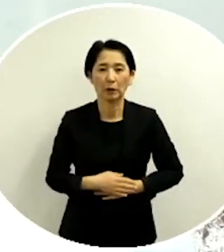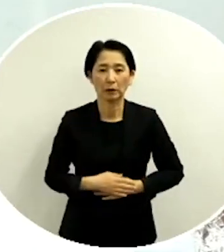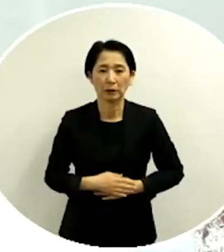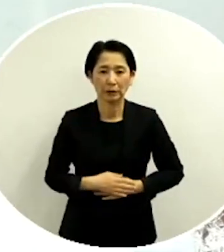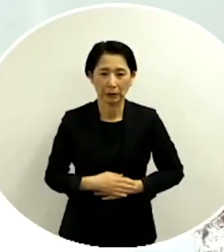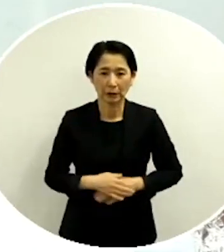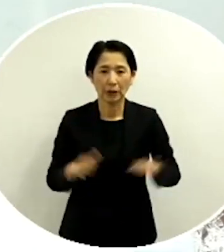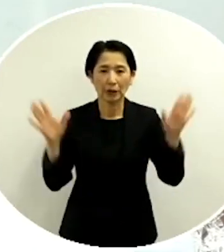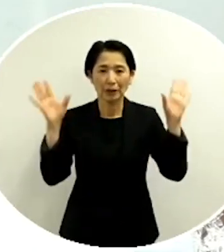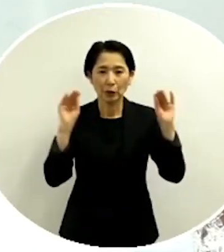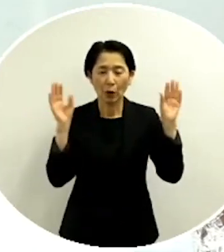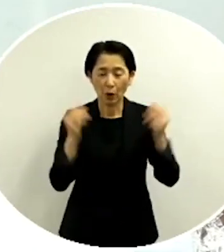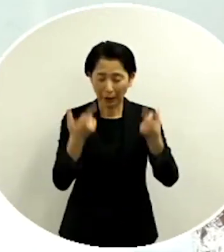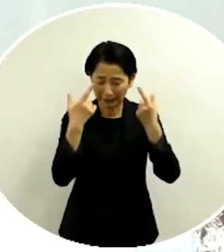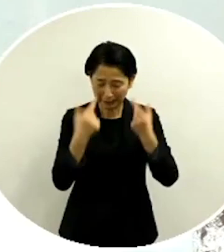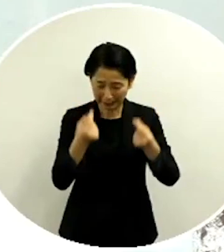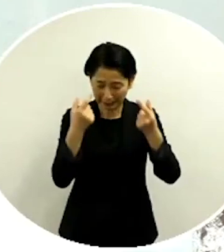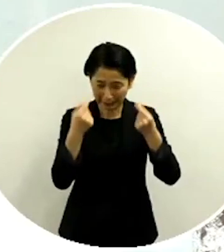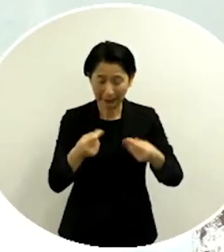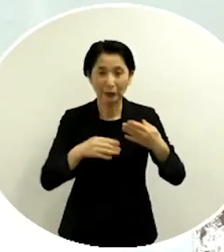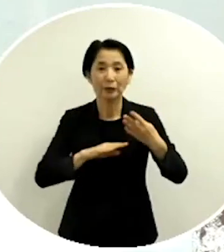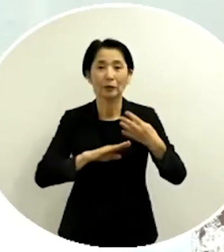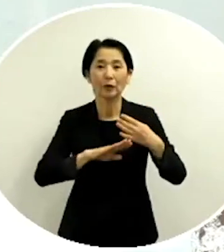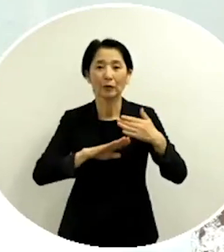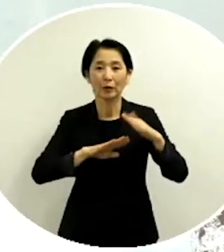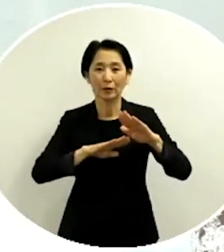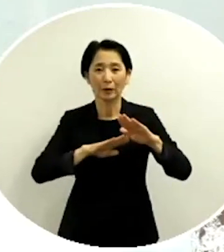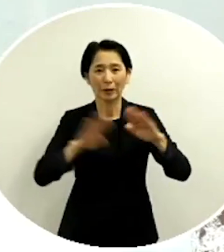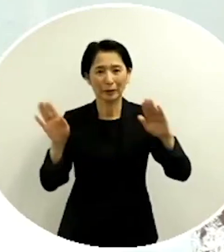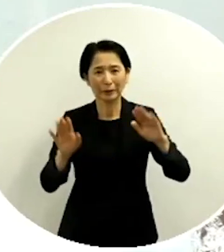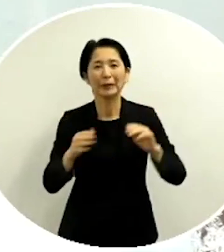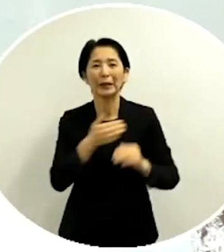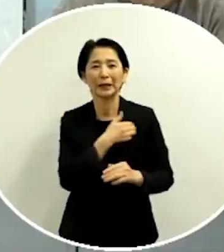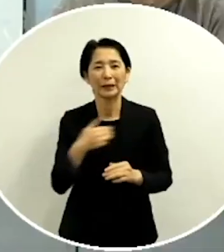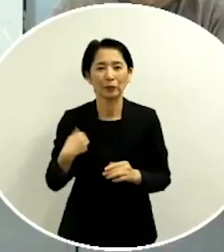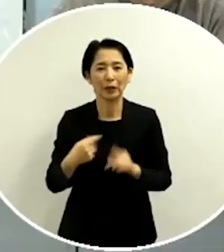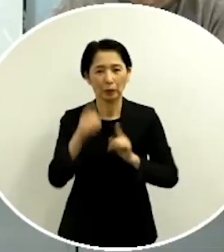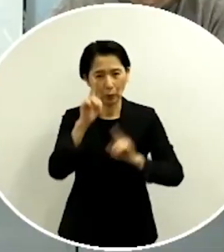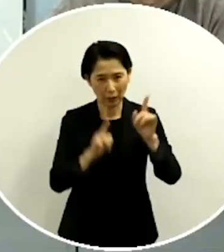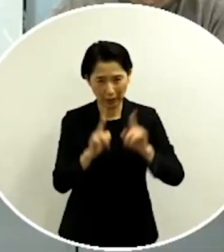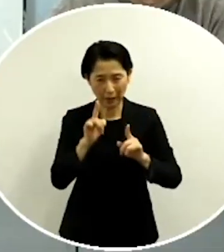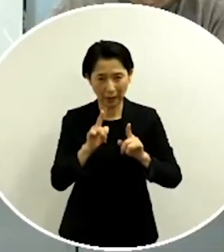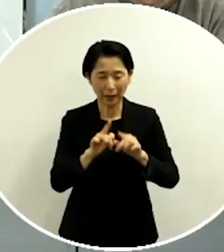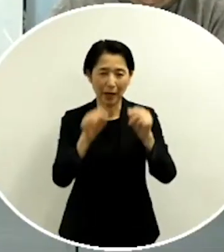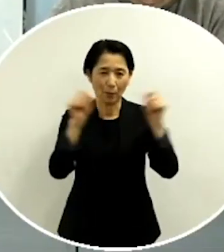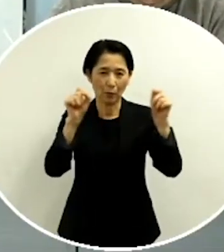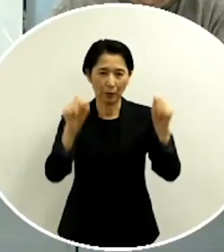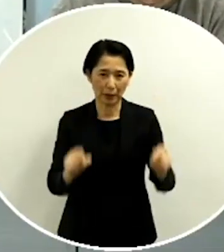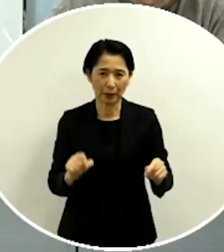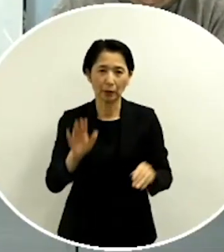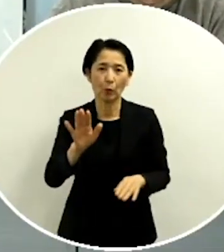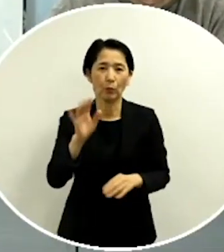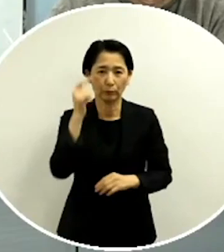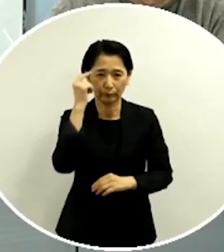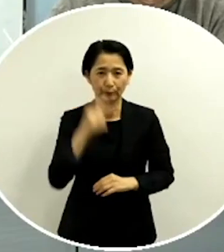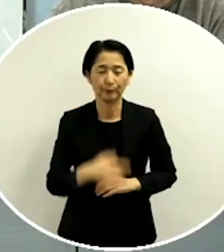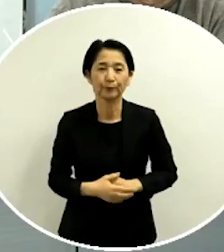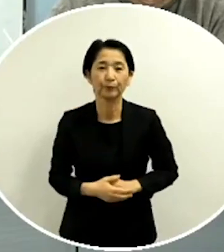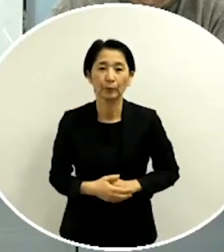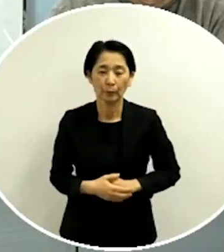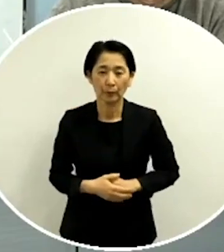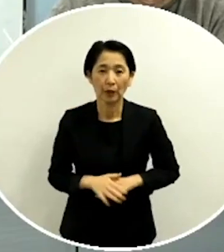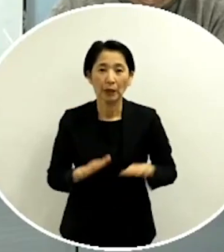れるかどうかこれが参加型民主主義の非常に重要なポイントだと私は思っていますこうした観点で考えると